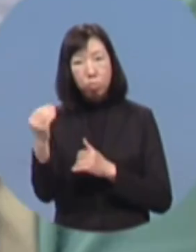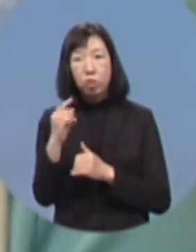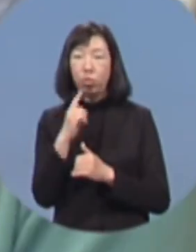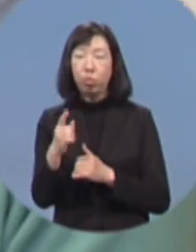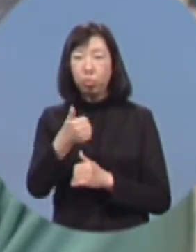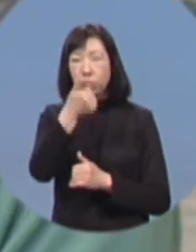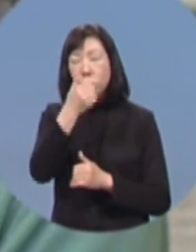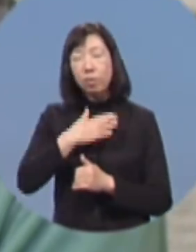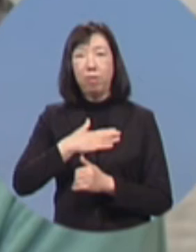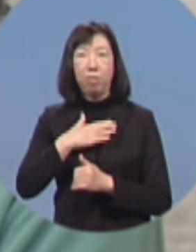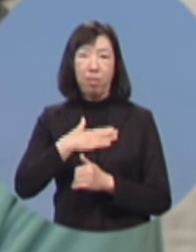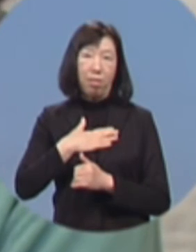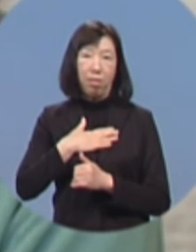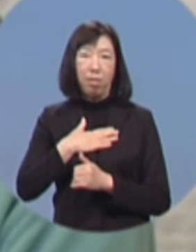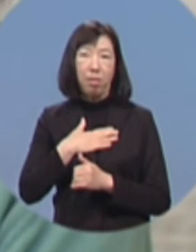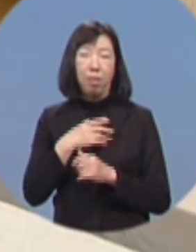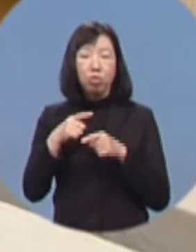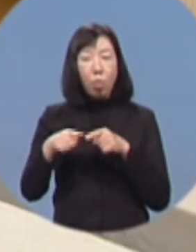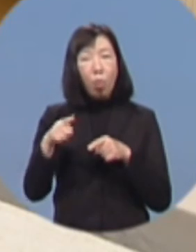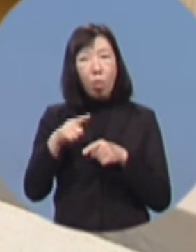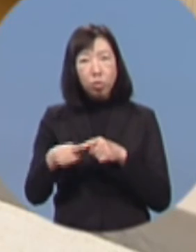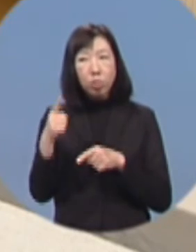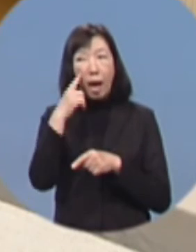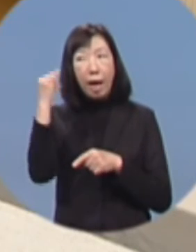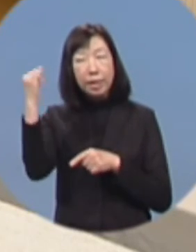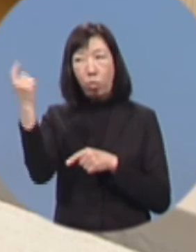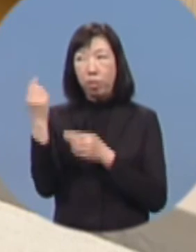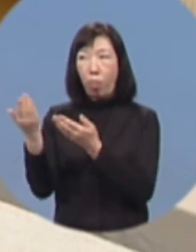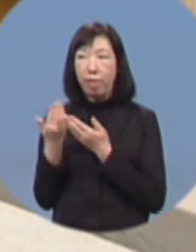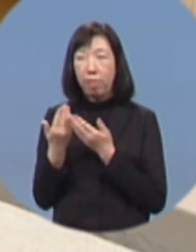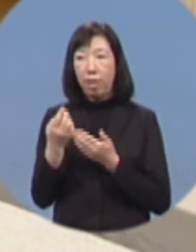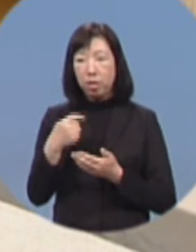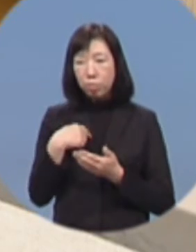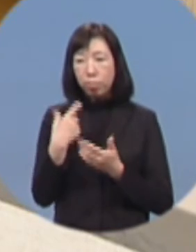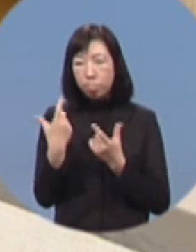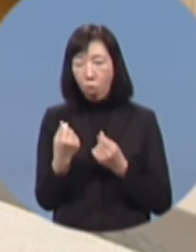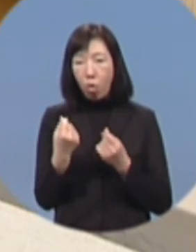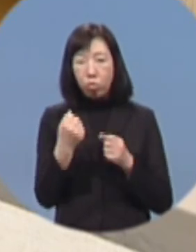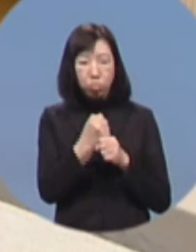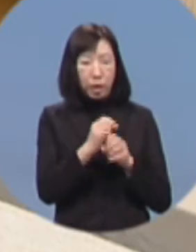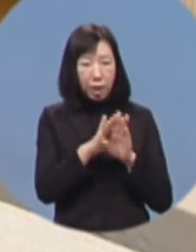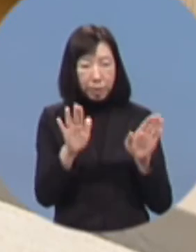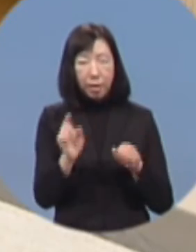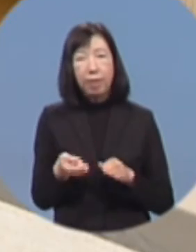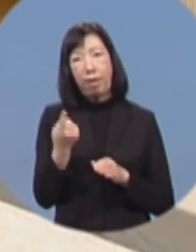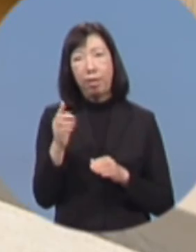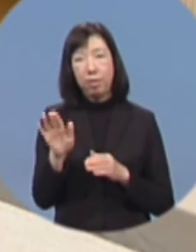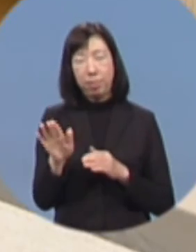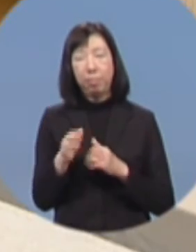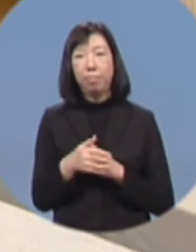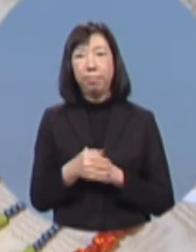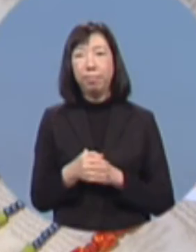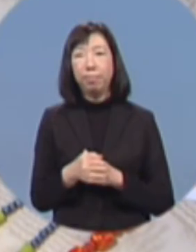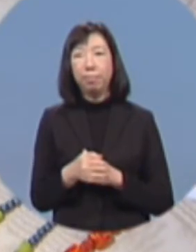ものがよく分かってきたので、少しずつ母に習って自分でも作り始めたっていうのがきっかけにな